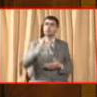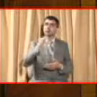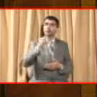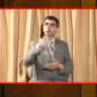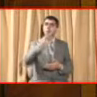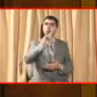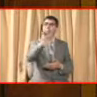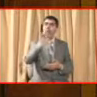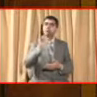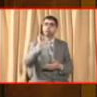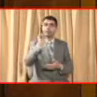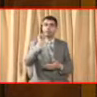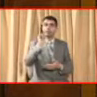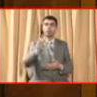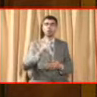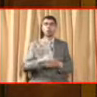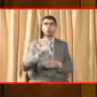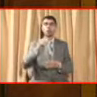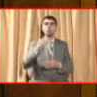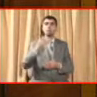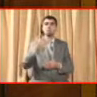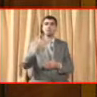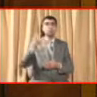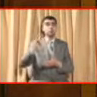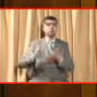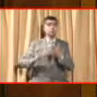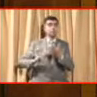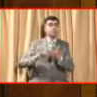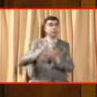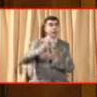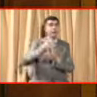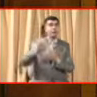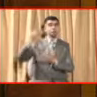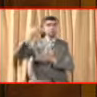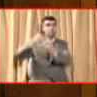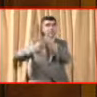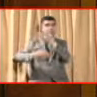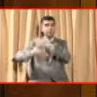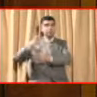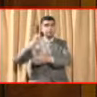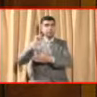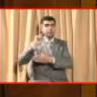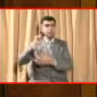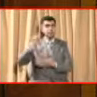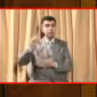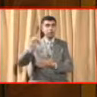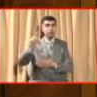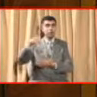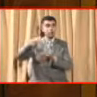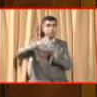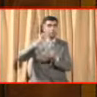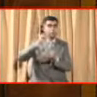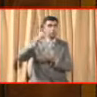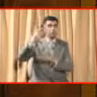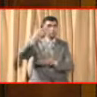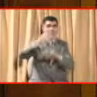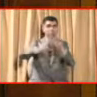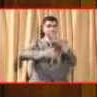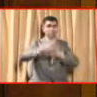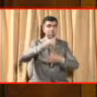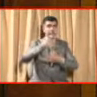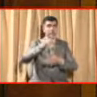الاتفاق الثالث هو اتفاق بشأن الخدمات الجوية. يندرج هذا الاتفاق في إطار رغبة البلدين في تمكين